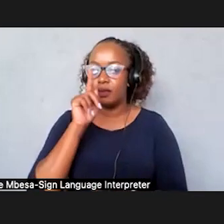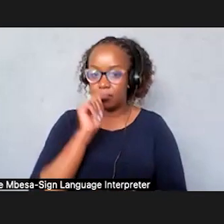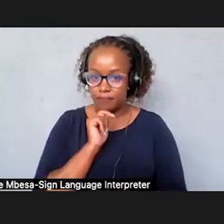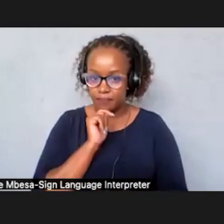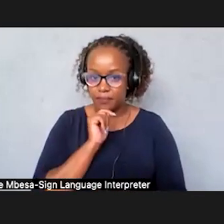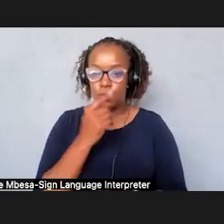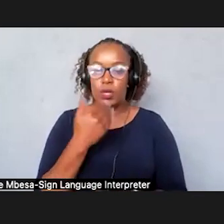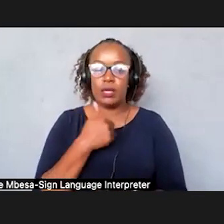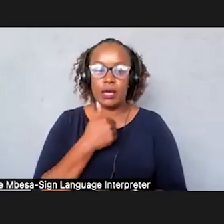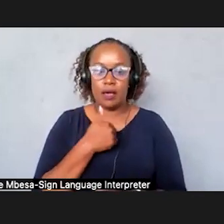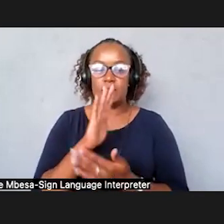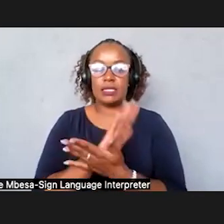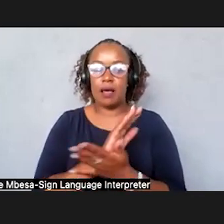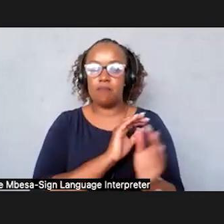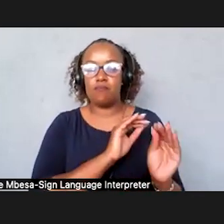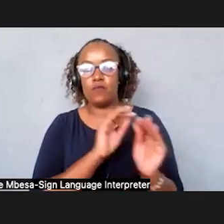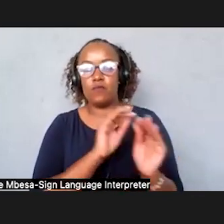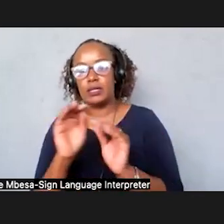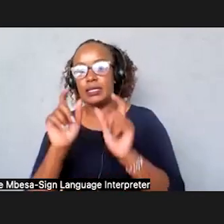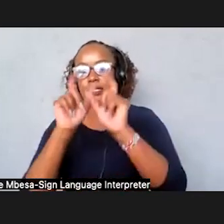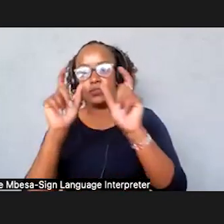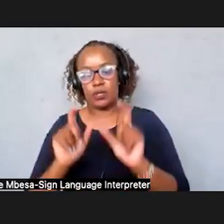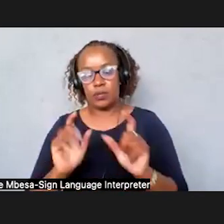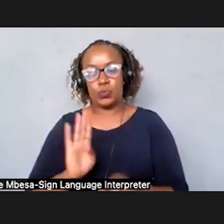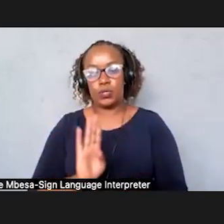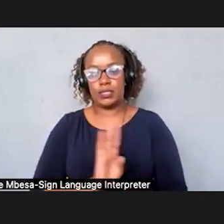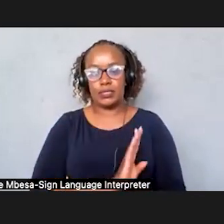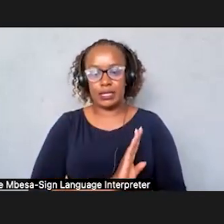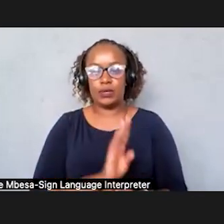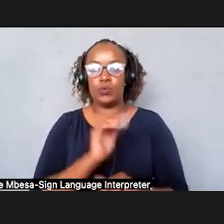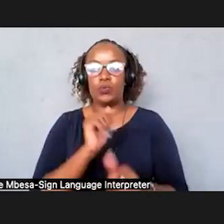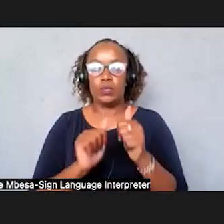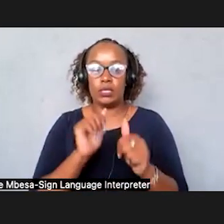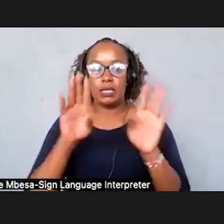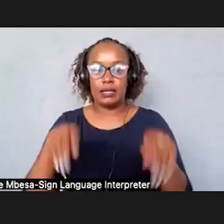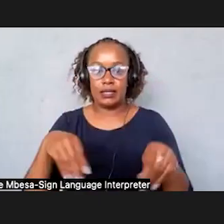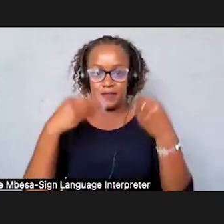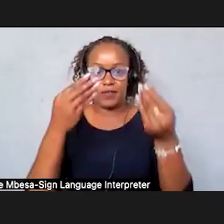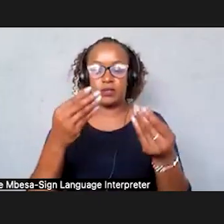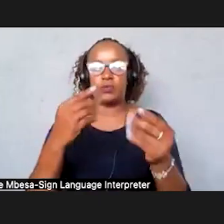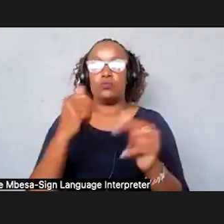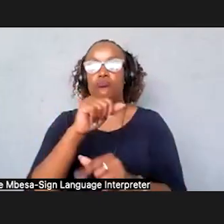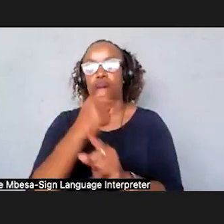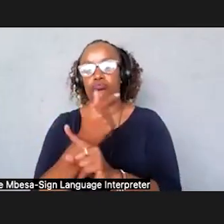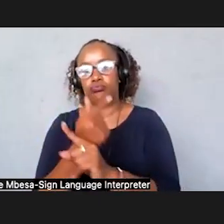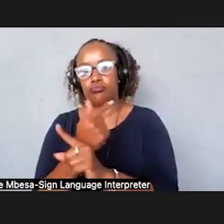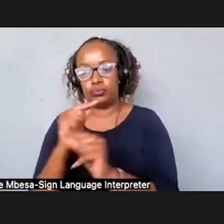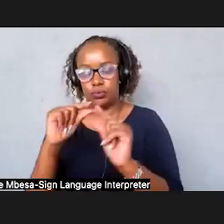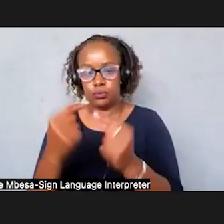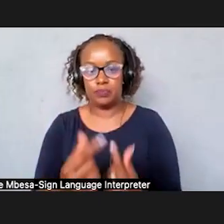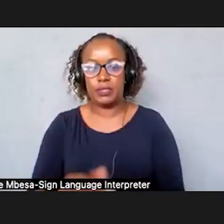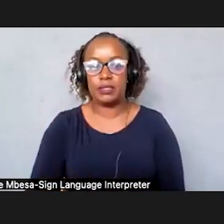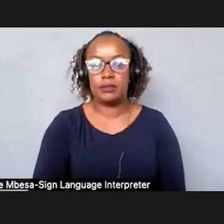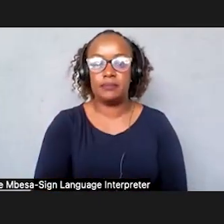regional እና ወረዳ bodies ሌቭልም as ነበረ። well as also cascaded to Warada level. ኤግዛክትሊ ስለሆነም